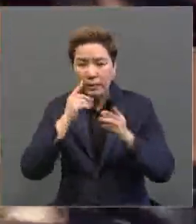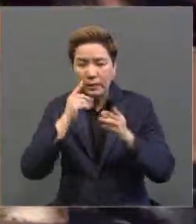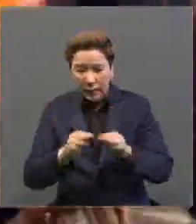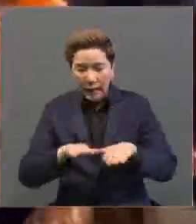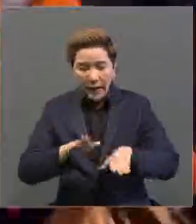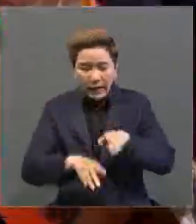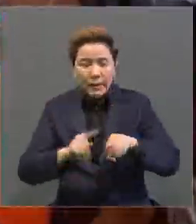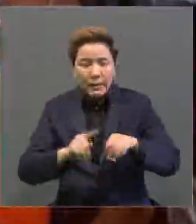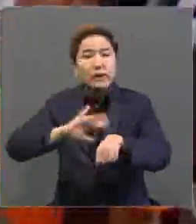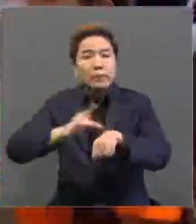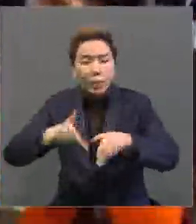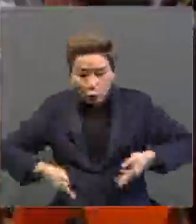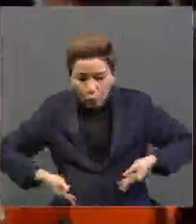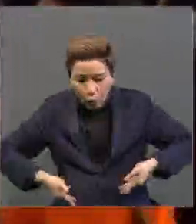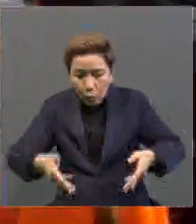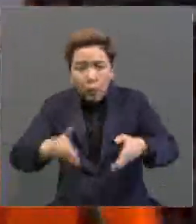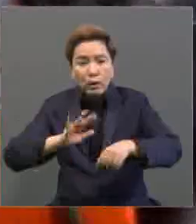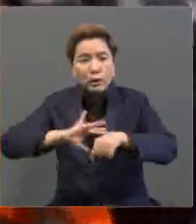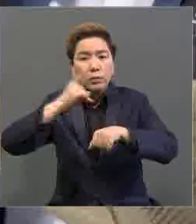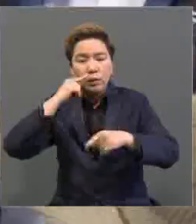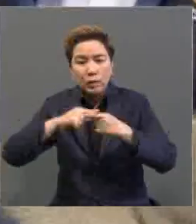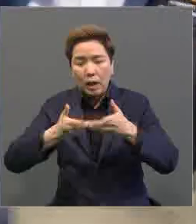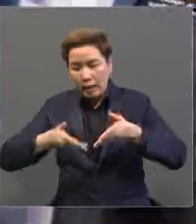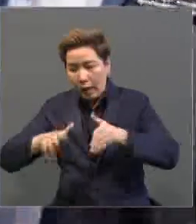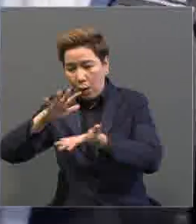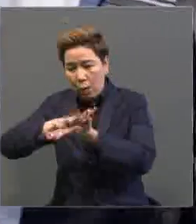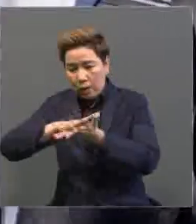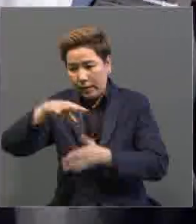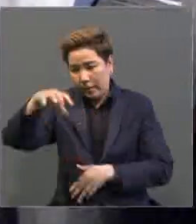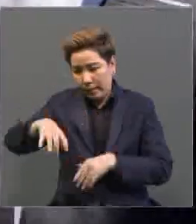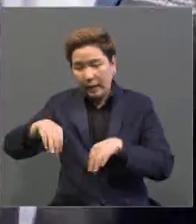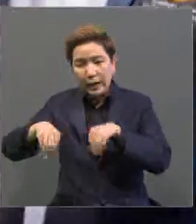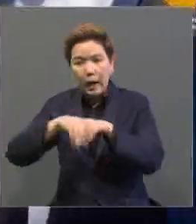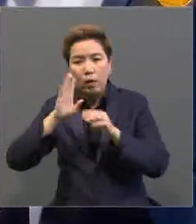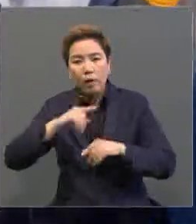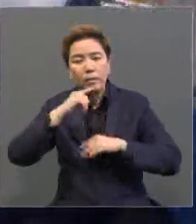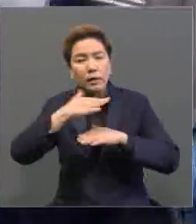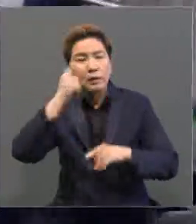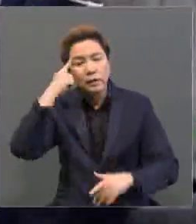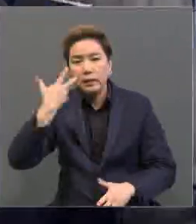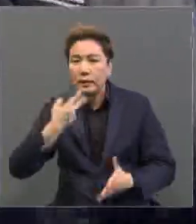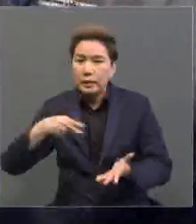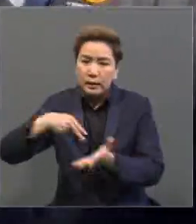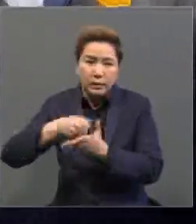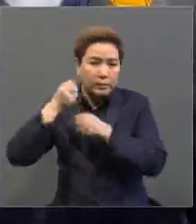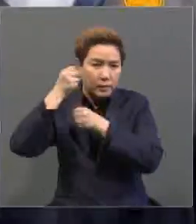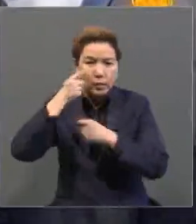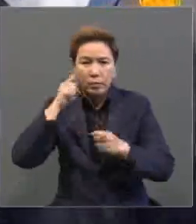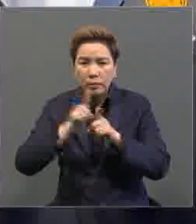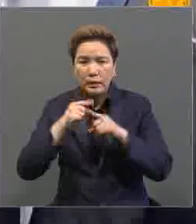างเดินสาธารณะของชุมชนและบริเวณถนนข้างโรงเรียนทำให้ชาวเลต้องลุกขึ้นมาเคลื่อน